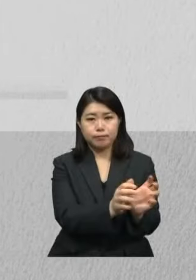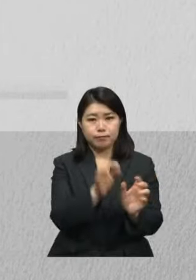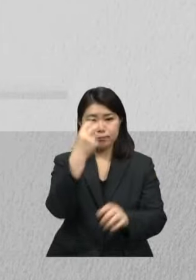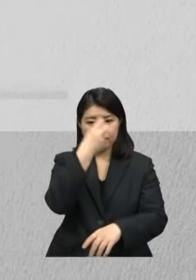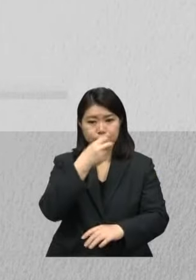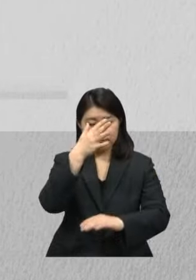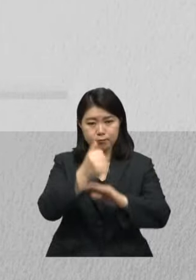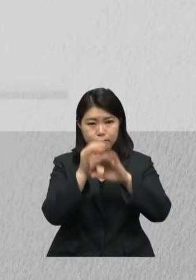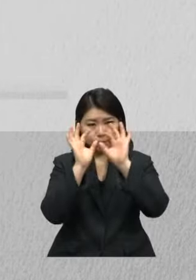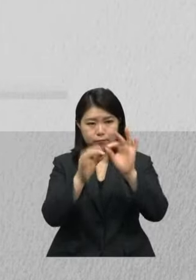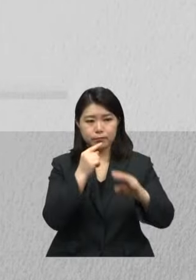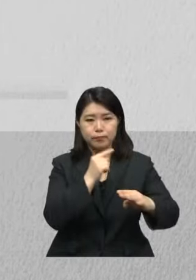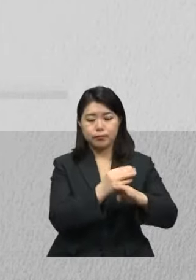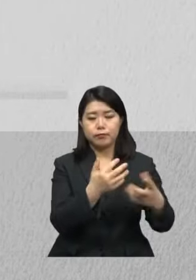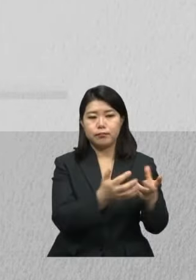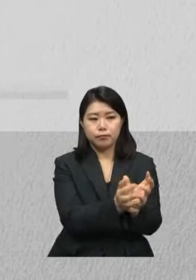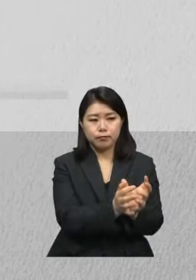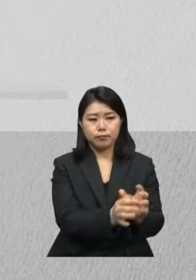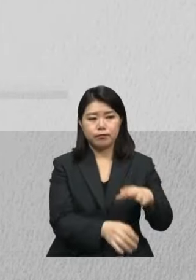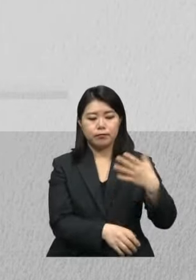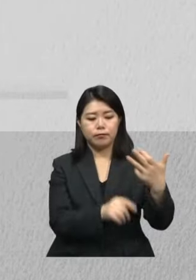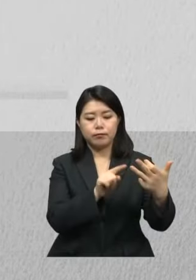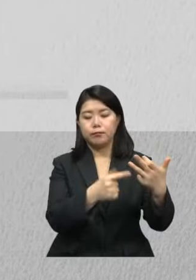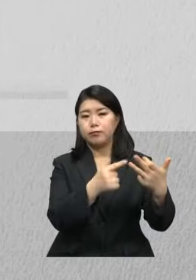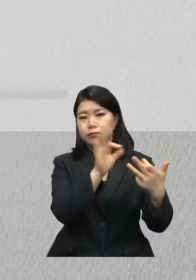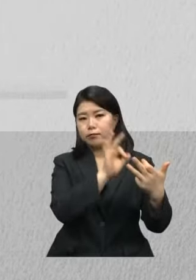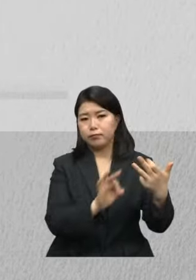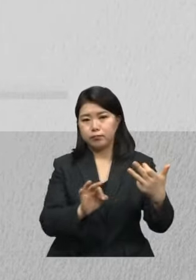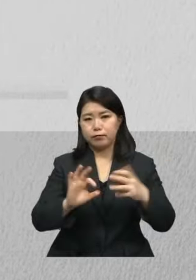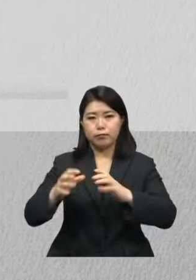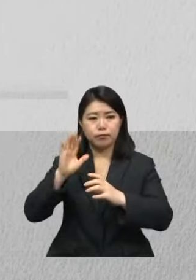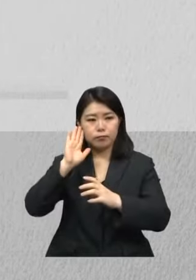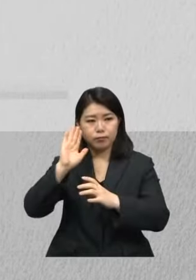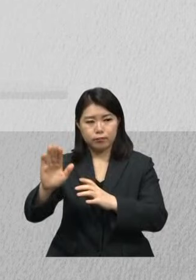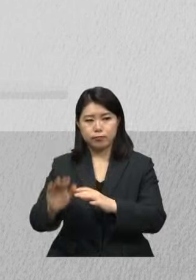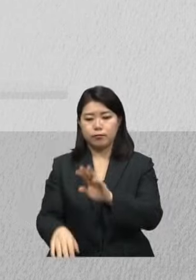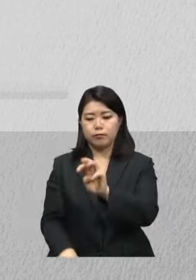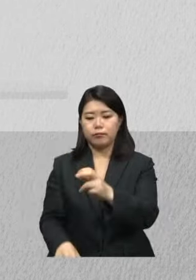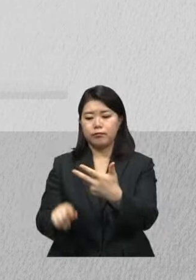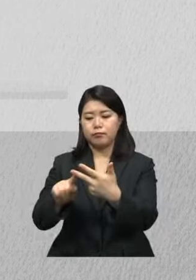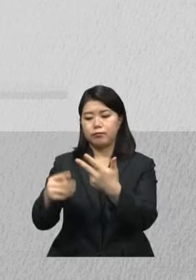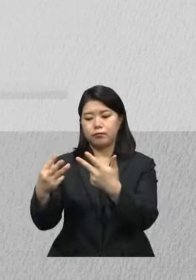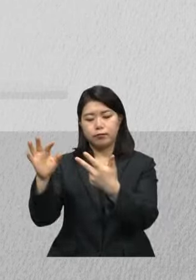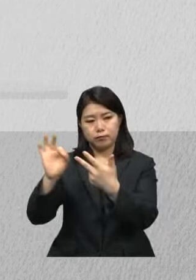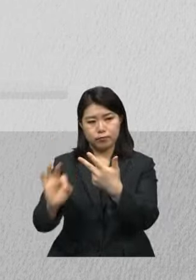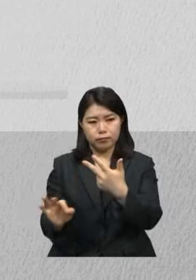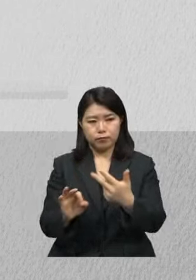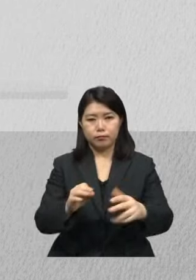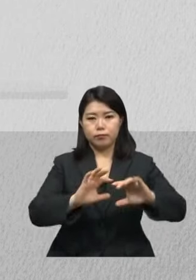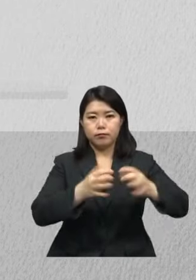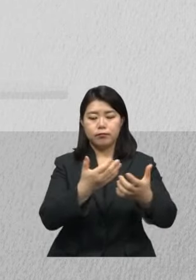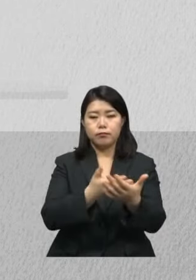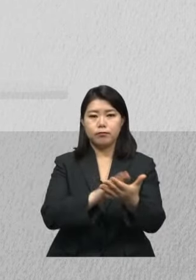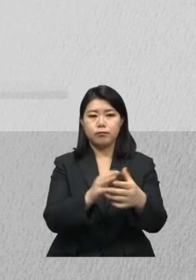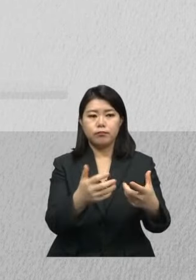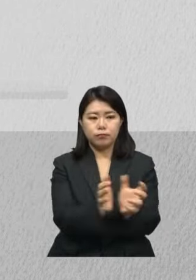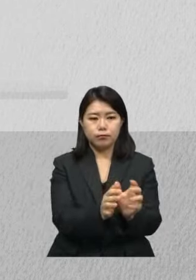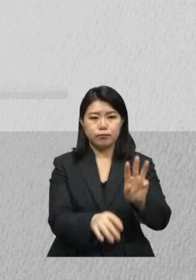조사에서 더불어민주연합이 18.6%, 국민의미래 37.3%,